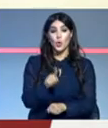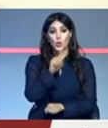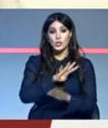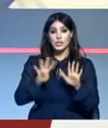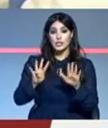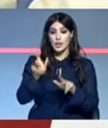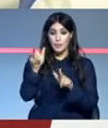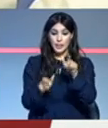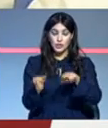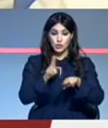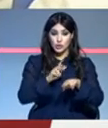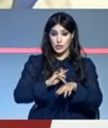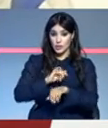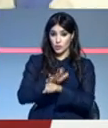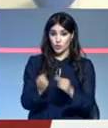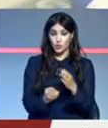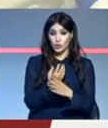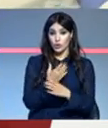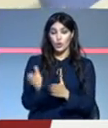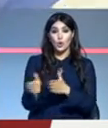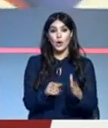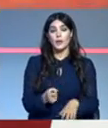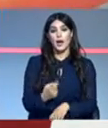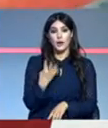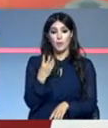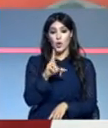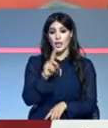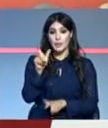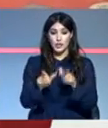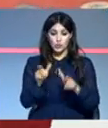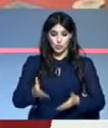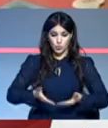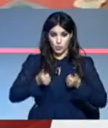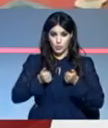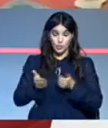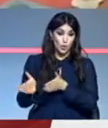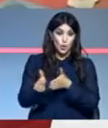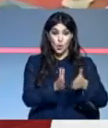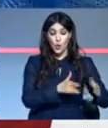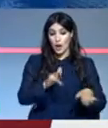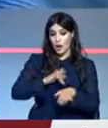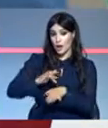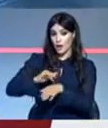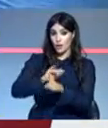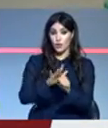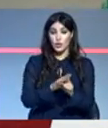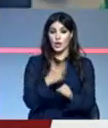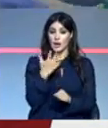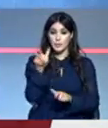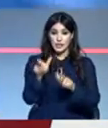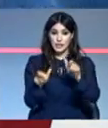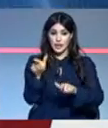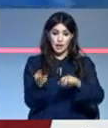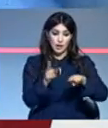اصابه جديده بالفيروس ماشي 34 مصابا وتوزعت الاصابات الجديده ل خمس اصابات بقصور الساف